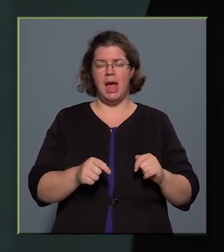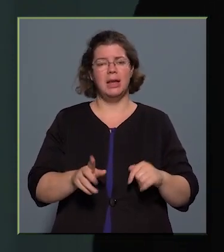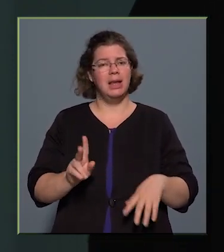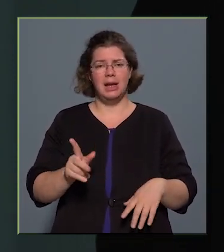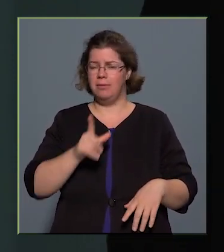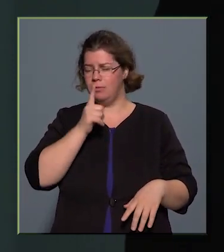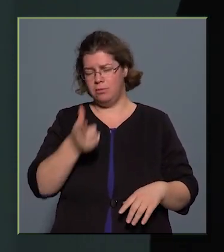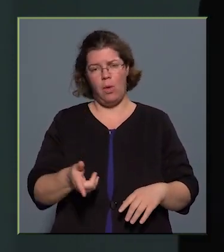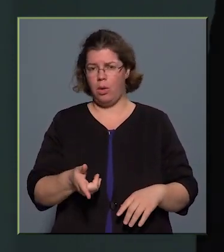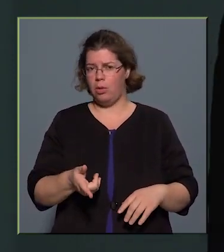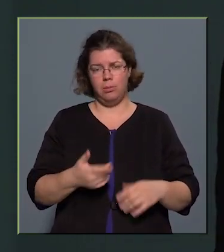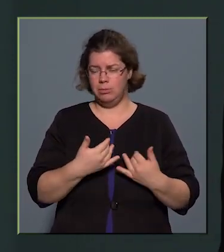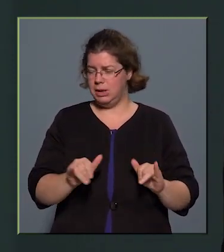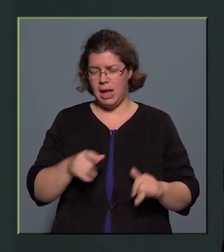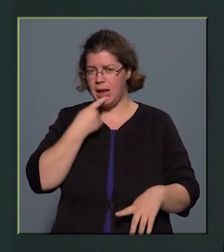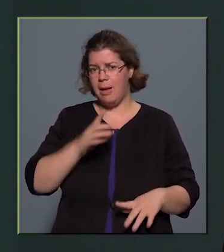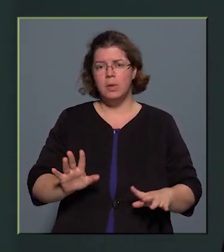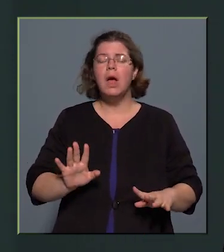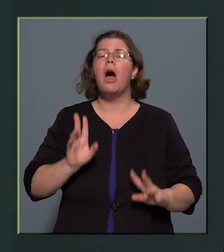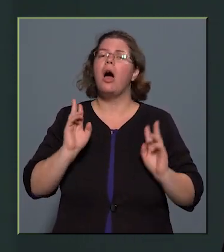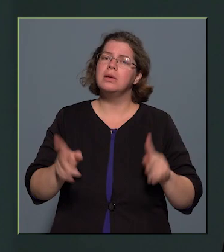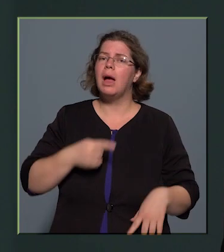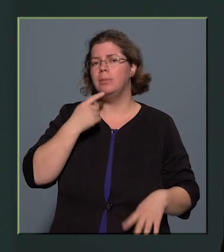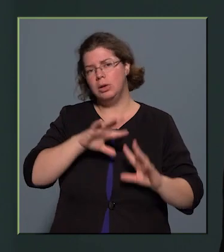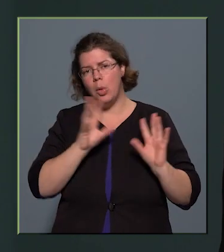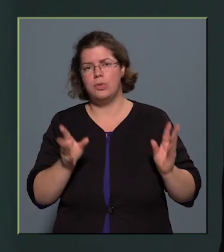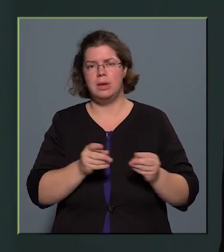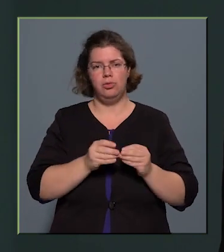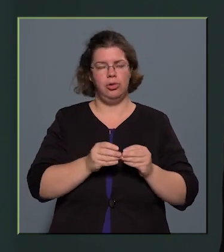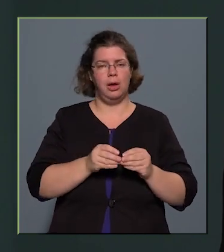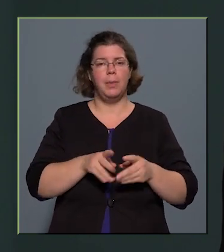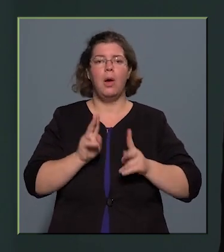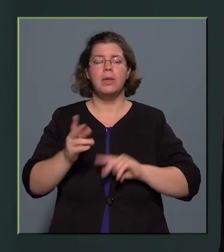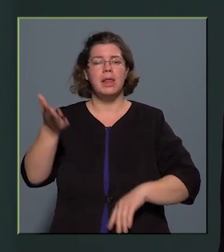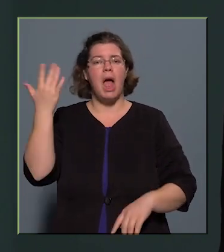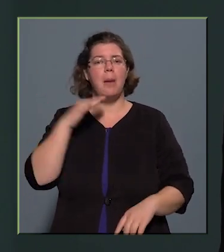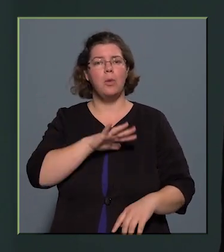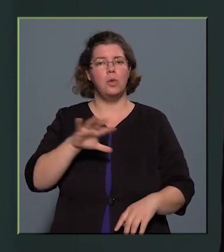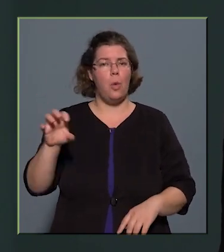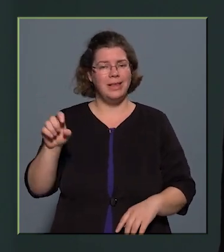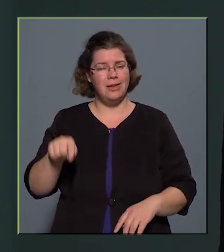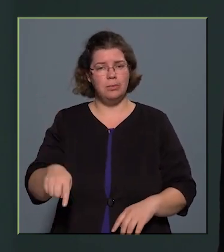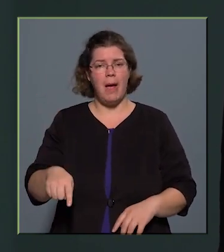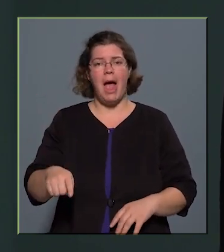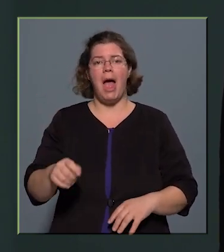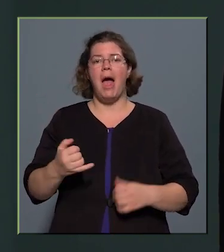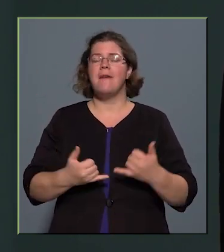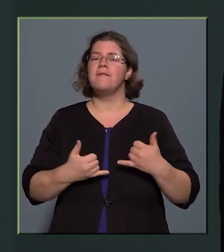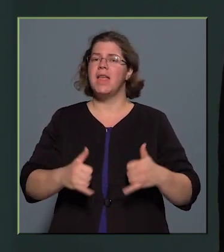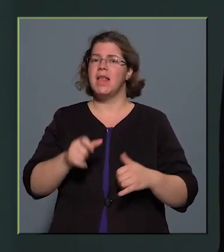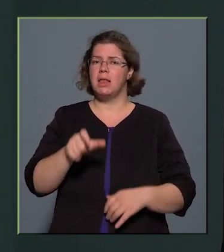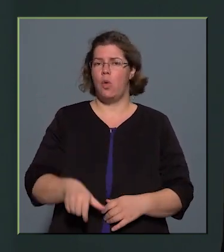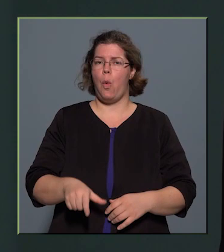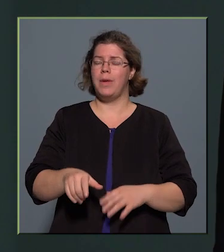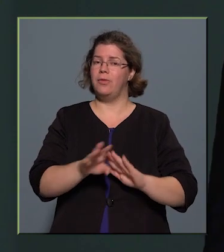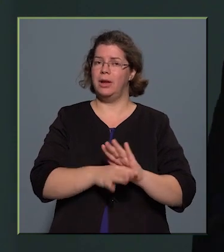fogom mindet elmondani, összességében azt kell, hogy mondjam, hogy az elmúlt 5 évben a vezetői feladat komplexitása